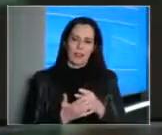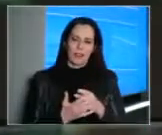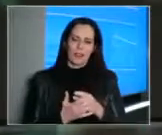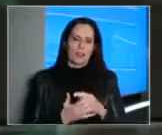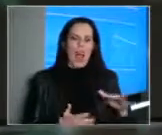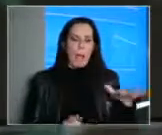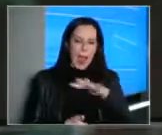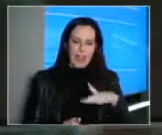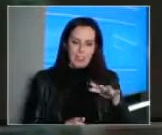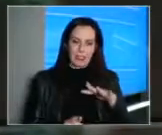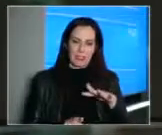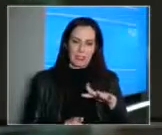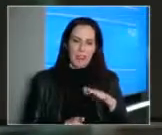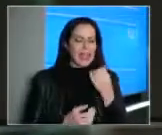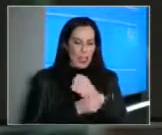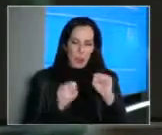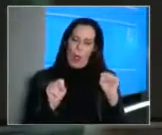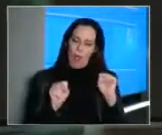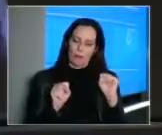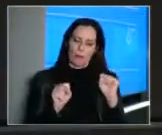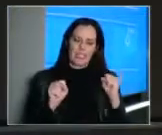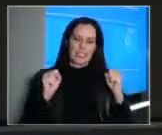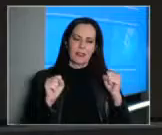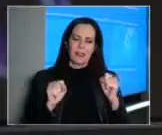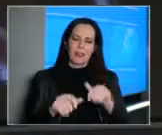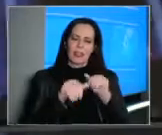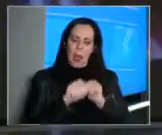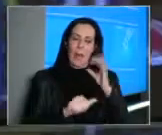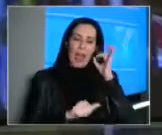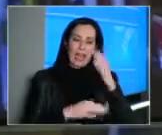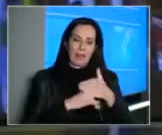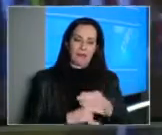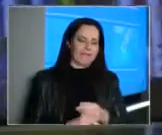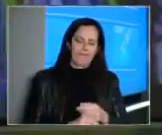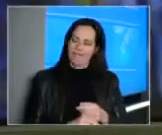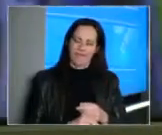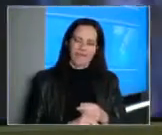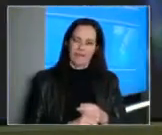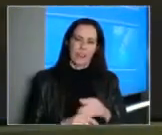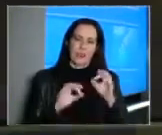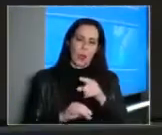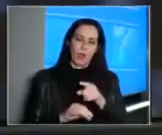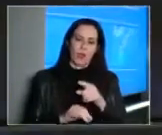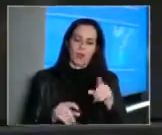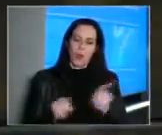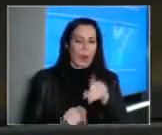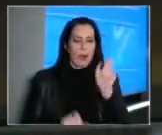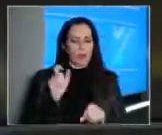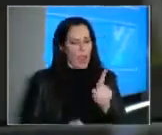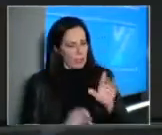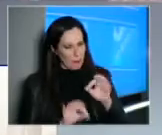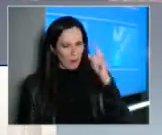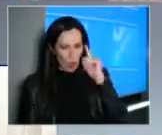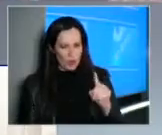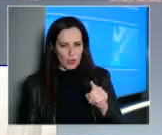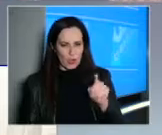שהמערכת, המנגנון הדמוקרטי, התייצב מאחורי הילרי והלם בו, הוא לא לקח, כי באמת הוא פונה לאותו קהל. תגיד, אתה באמת